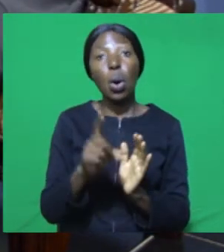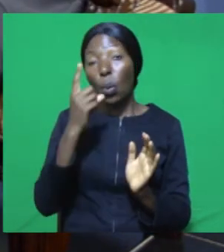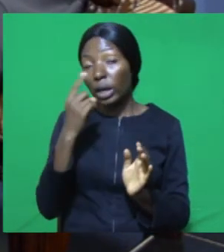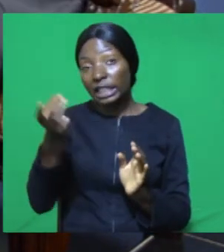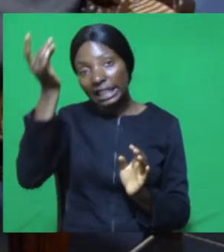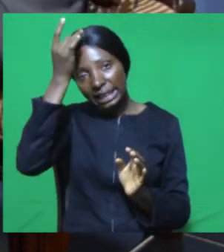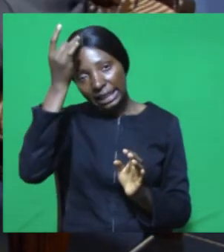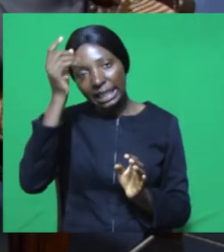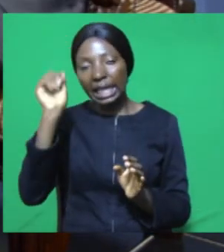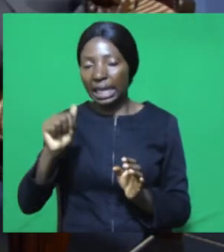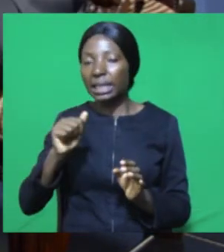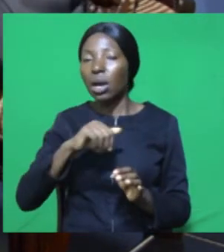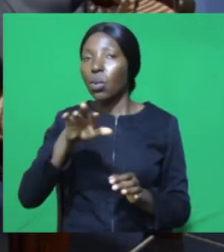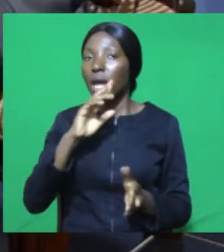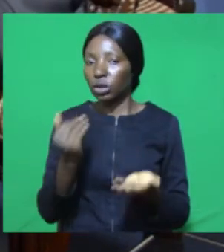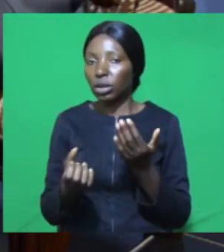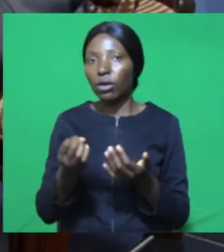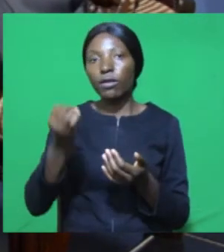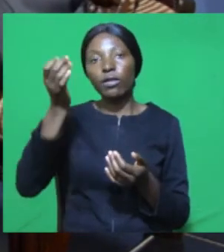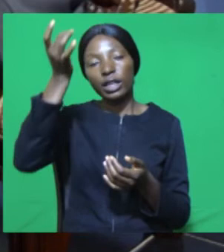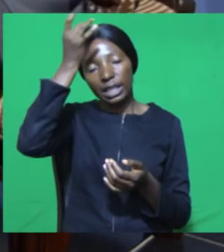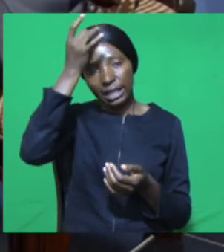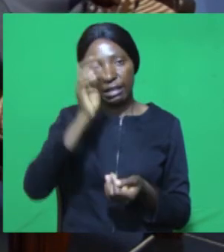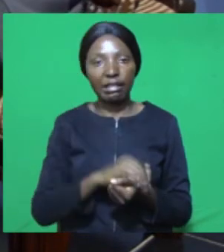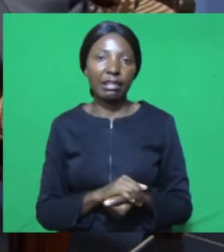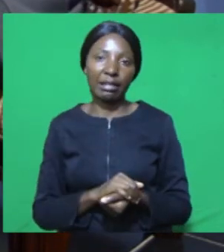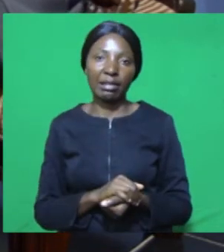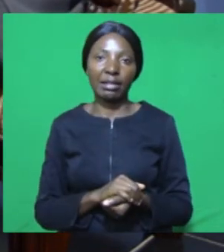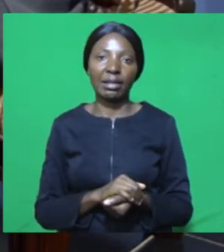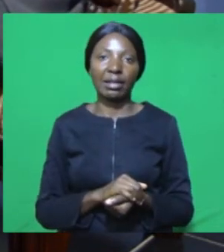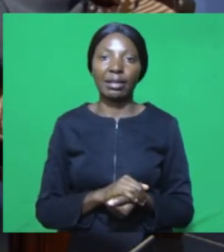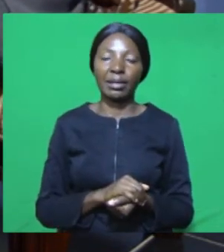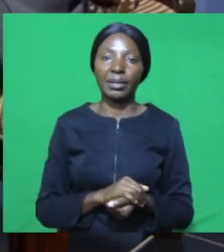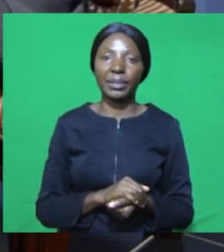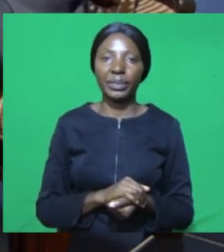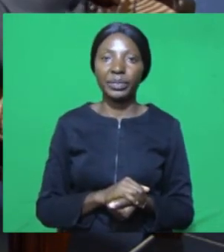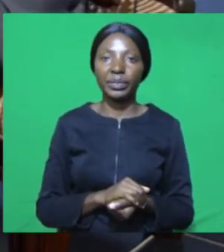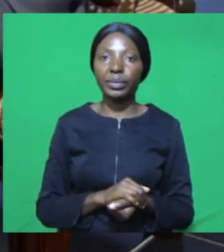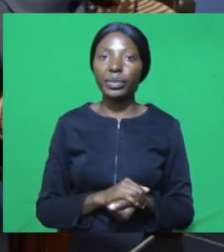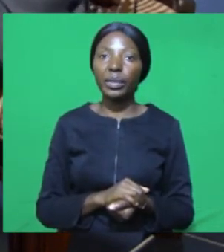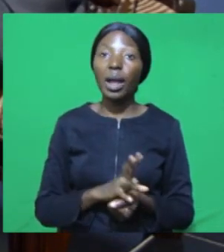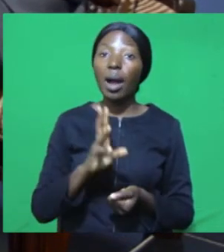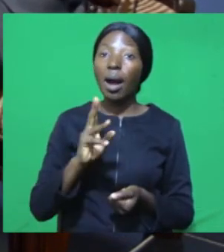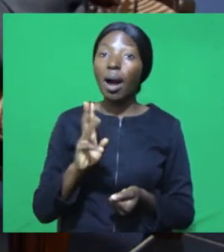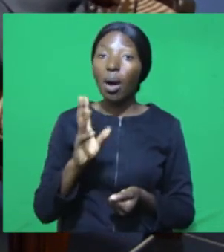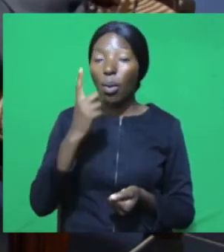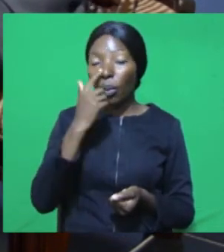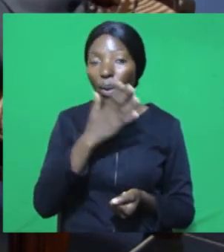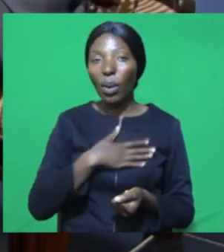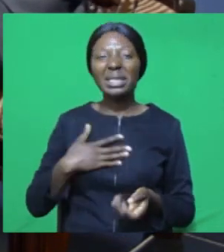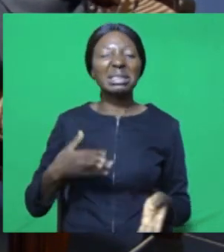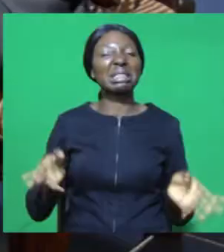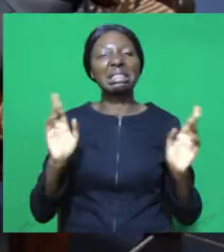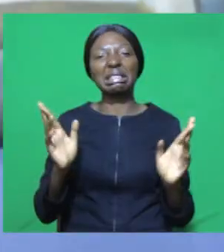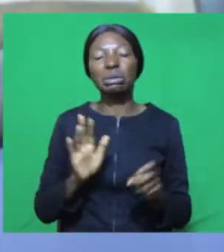ishe isitiri vana vaishe kunzwe repatiya tinenge tichida Tinene tichida patiya yekugarika